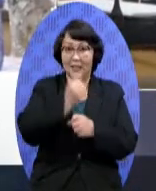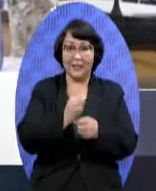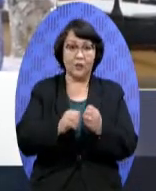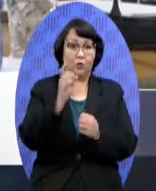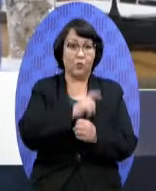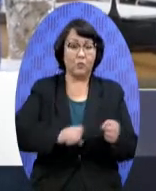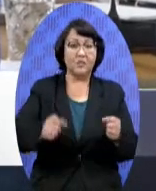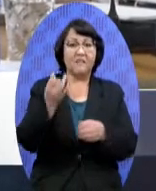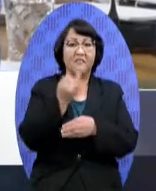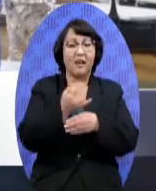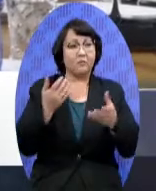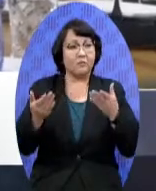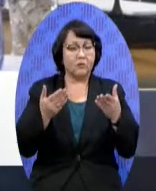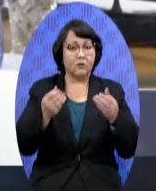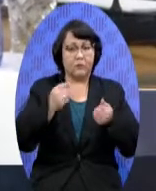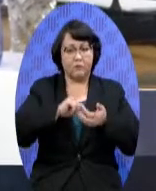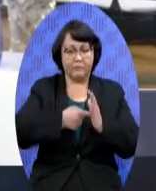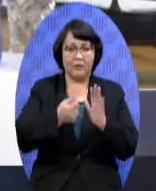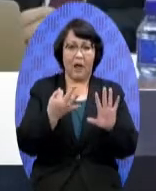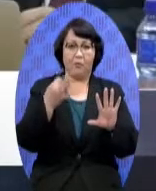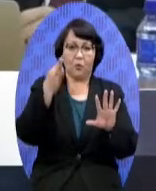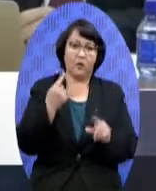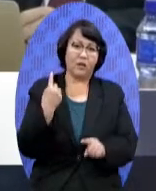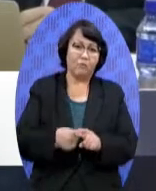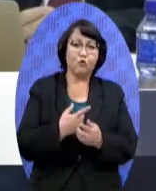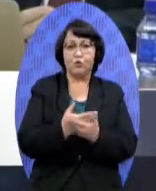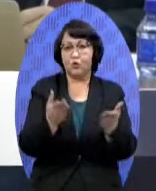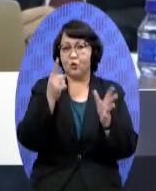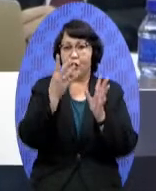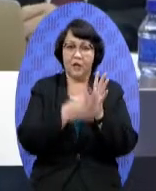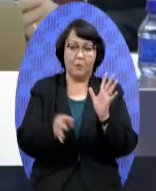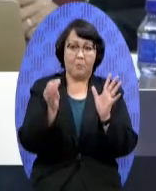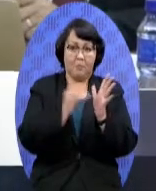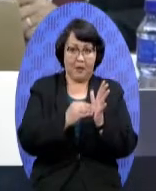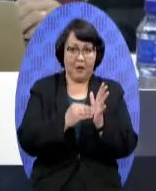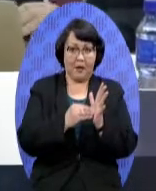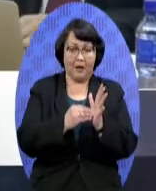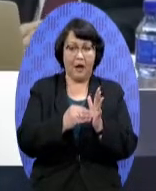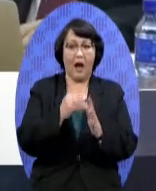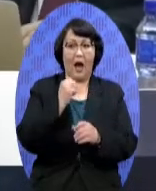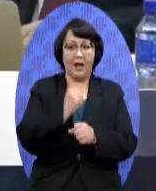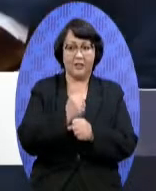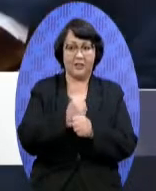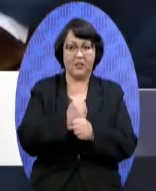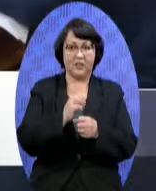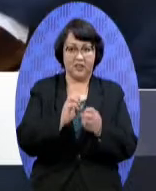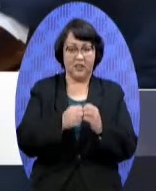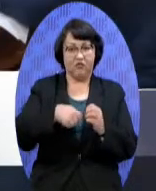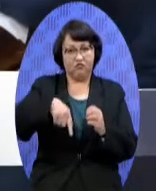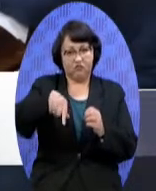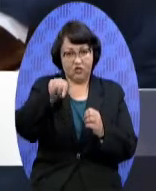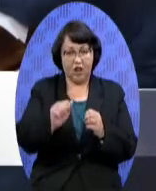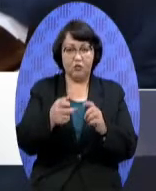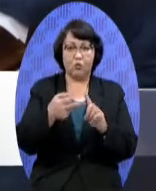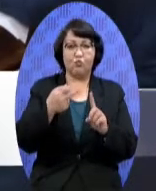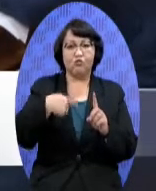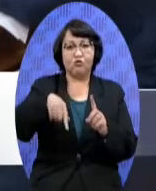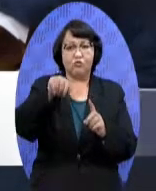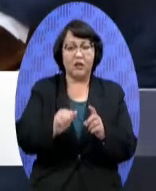түвшинтэй уялдуулан 8% нэмэхээр боллоо. Ингэснээр 190 мянган төгрөгийн албан хаагчийн дундаж цалин 1